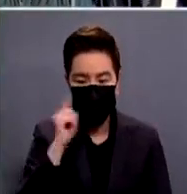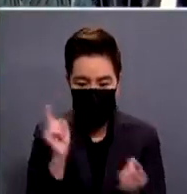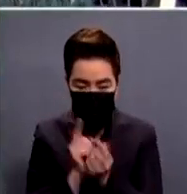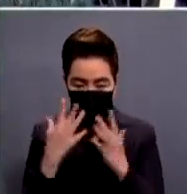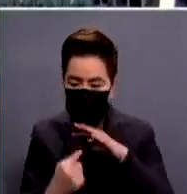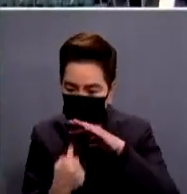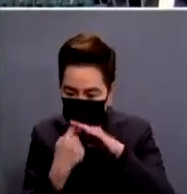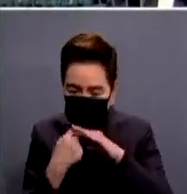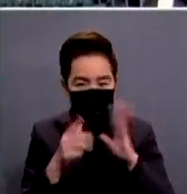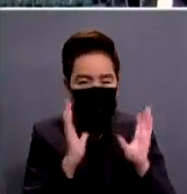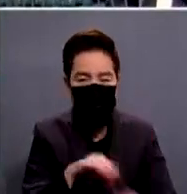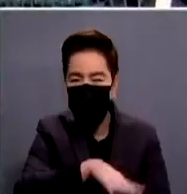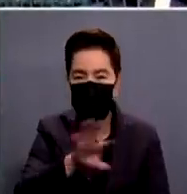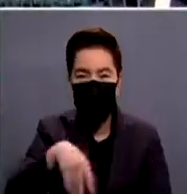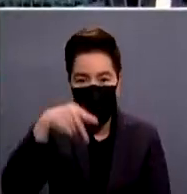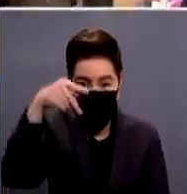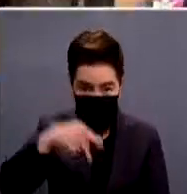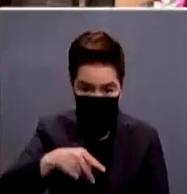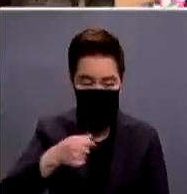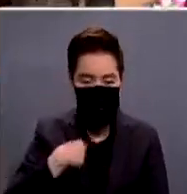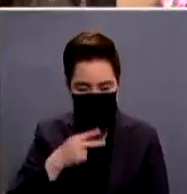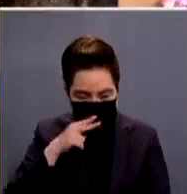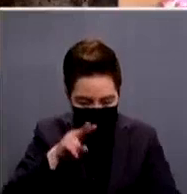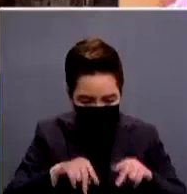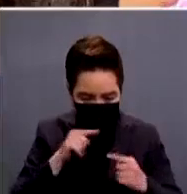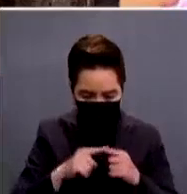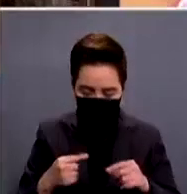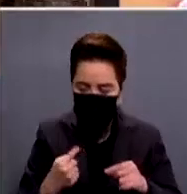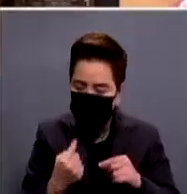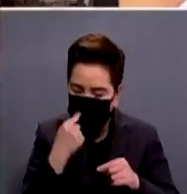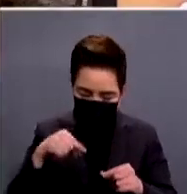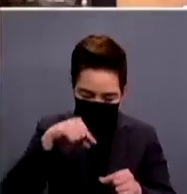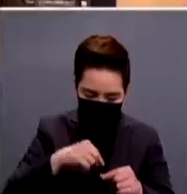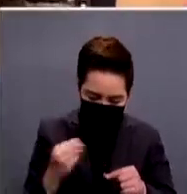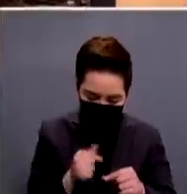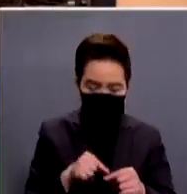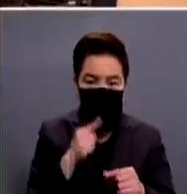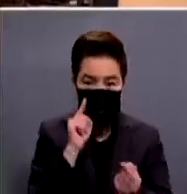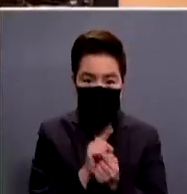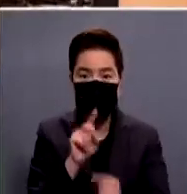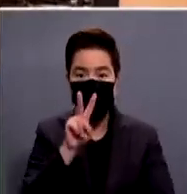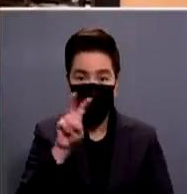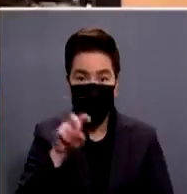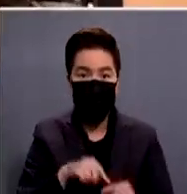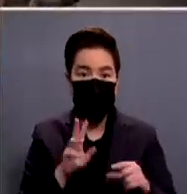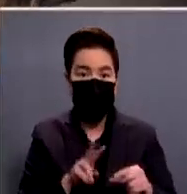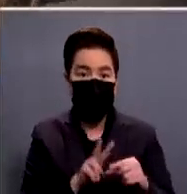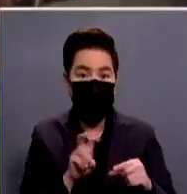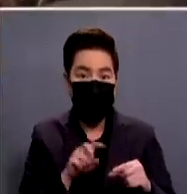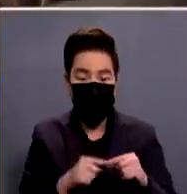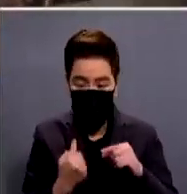รุกไปแล้วอีกเป็นพันคนค่ะแล้วผู้ติดเชื้อเนี่ยตรวจเบื้องต้นด้วย ATK ก็พบอีก200กว่าคนนะคุณผู้ชมนะแต่ว่า200กว่าค